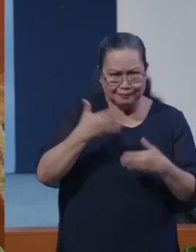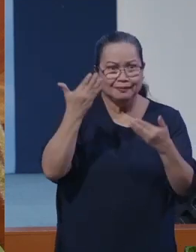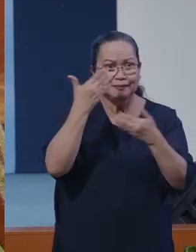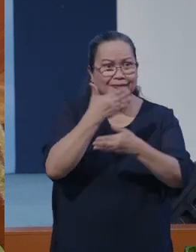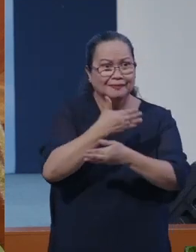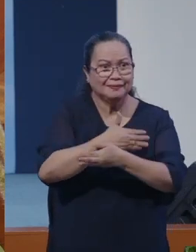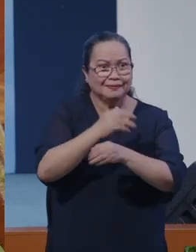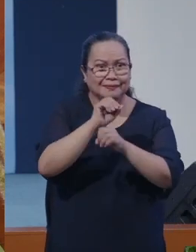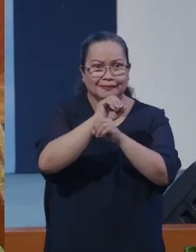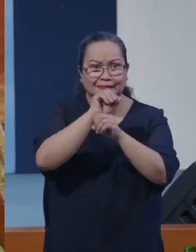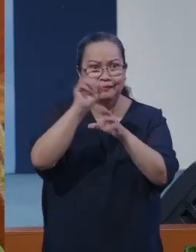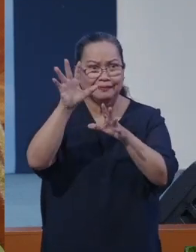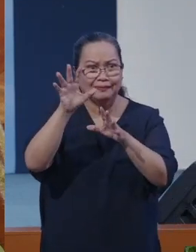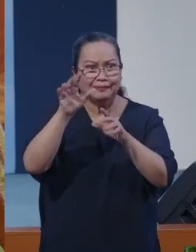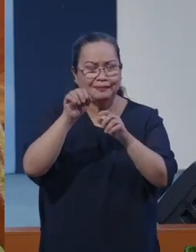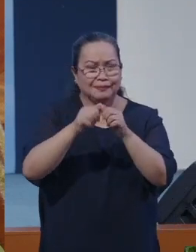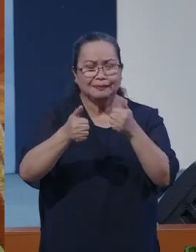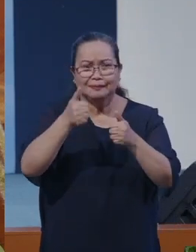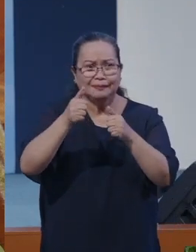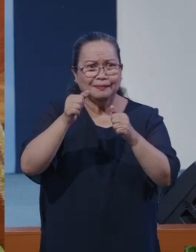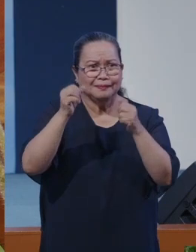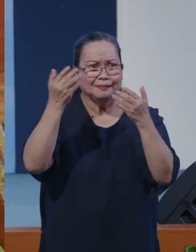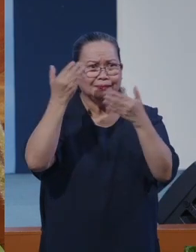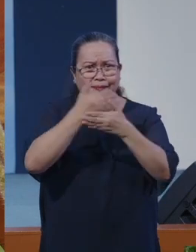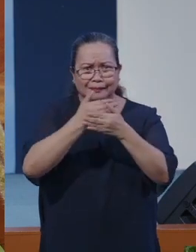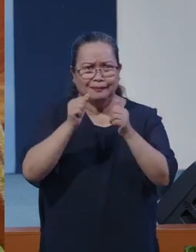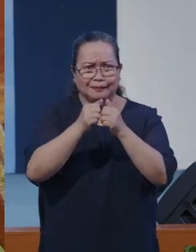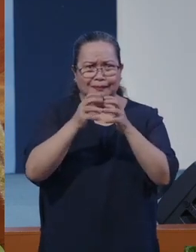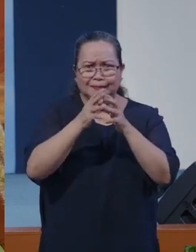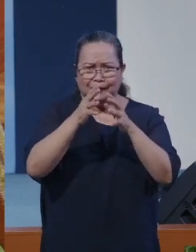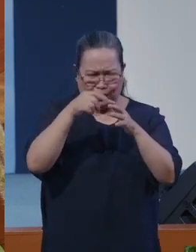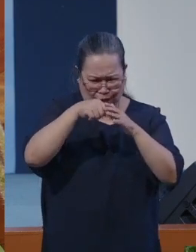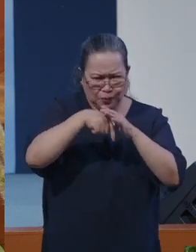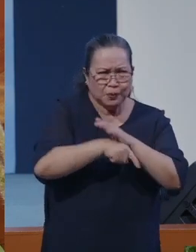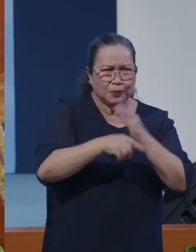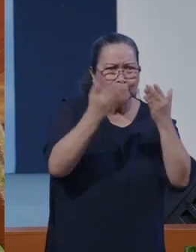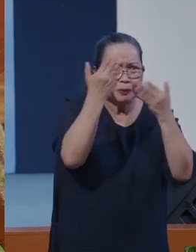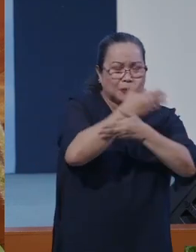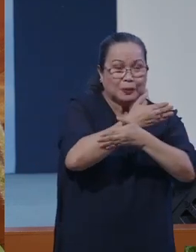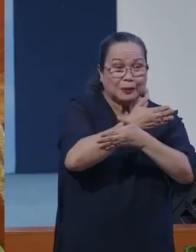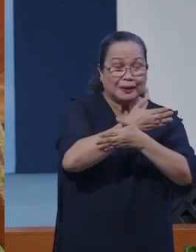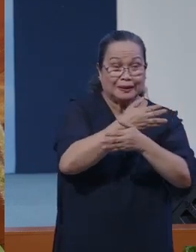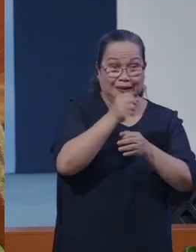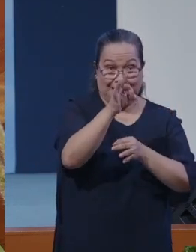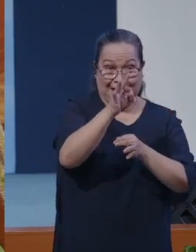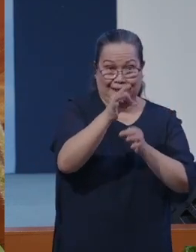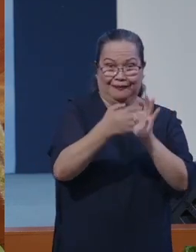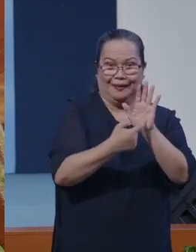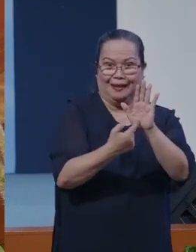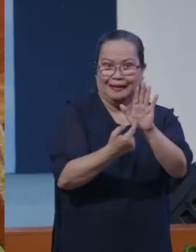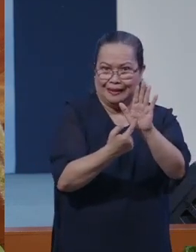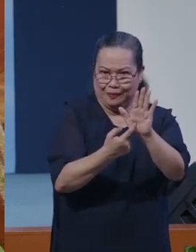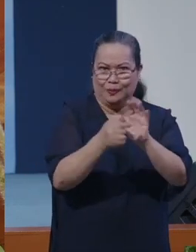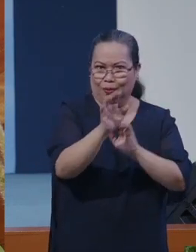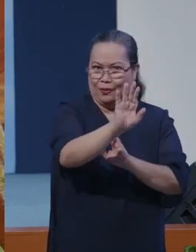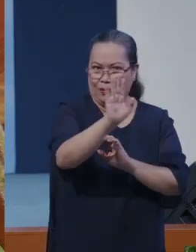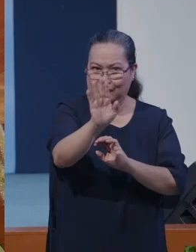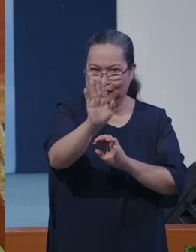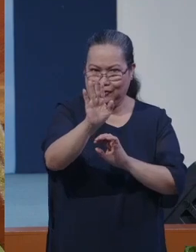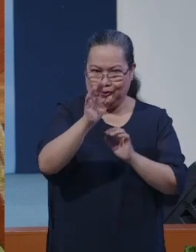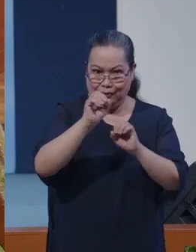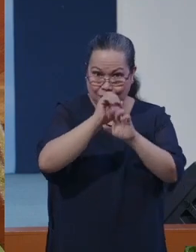the light in you is darkness, how great is the darkness? Kung ang tinuturing yung ilaw ng inyong kaluluwa